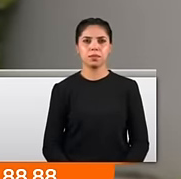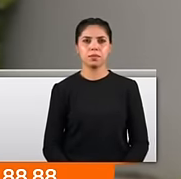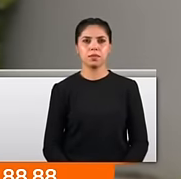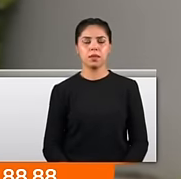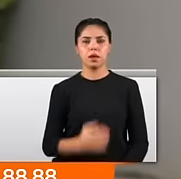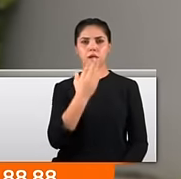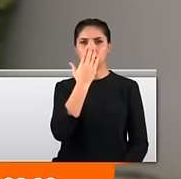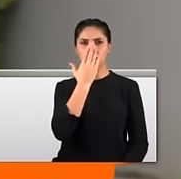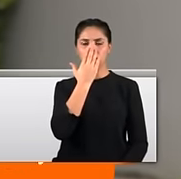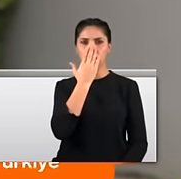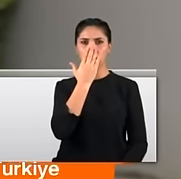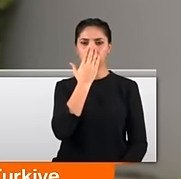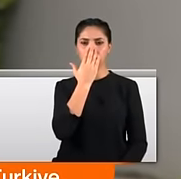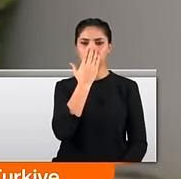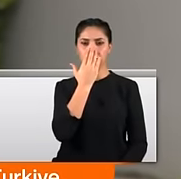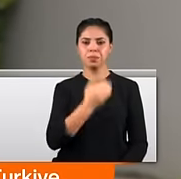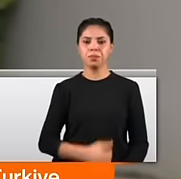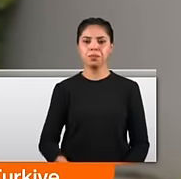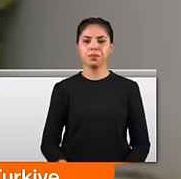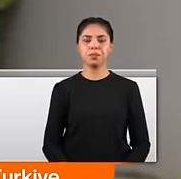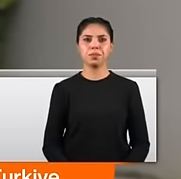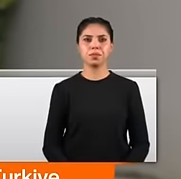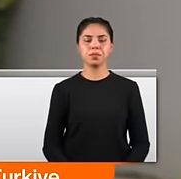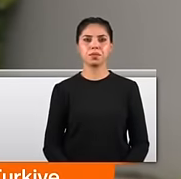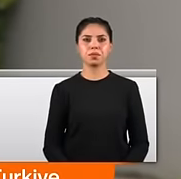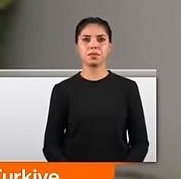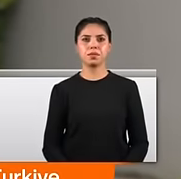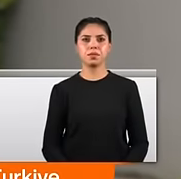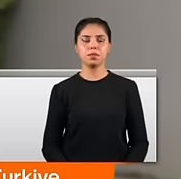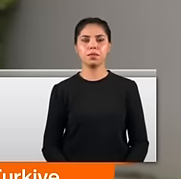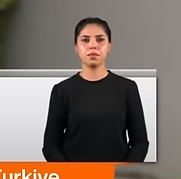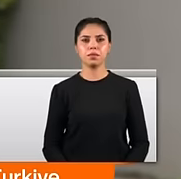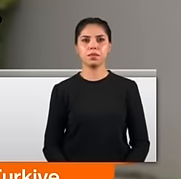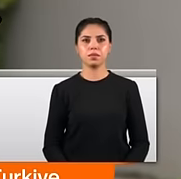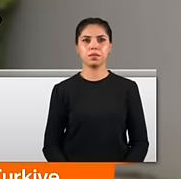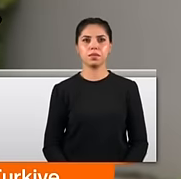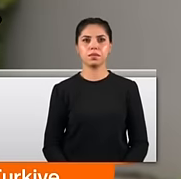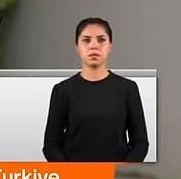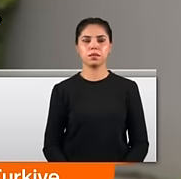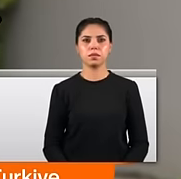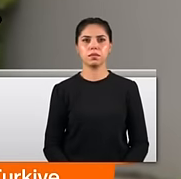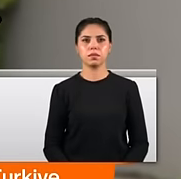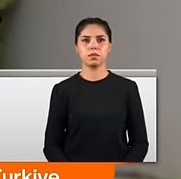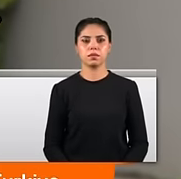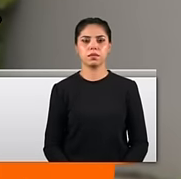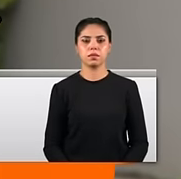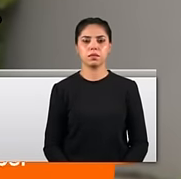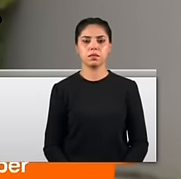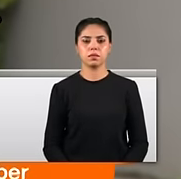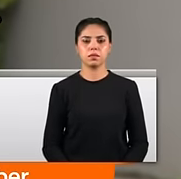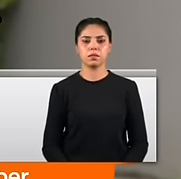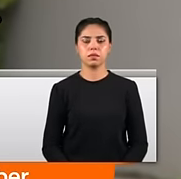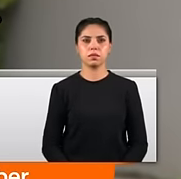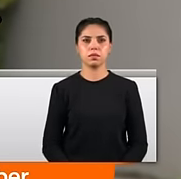40 çekimser kalmıştı. 10 Amerika ile beraber İsrail'in yanında yer almıştı. Devran değişti